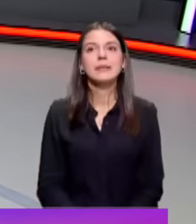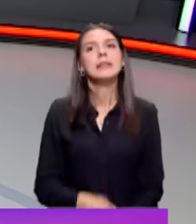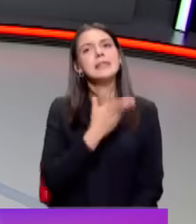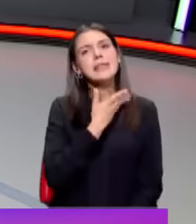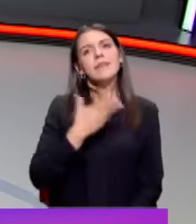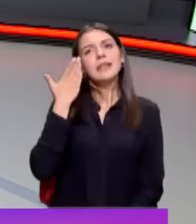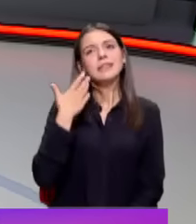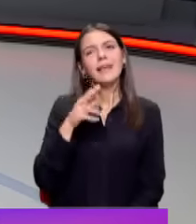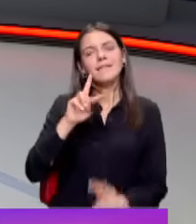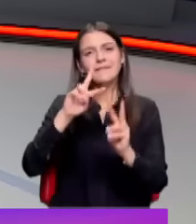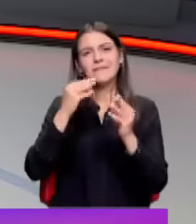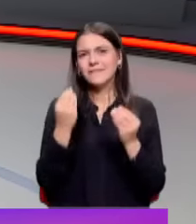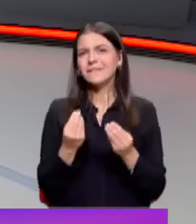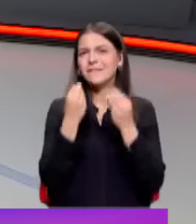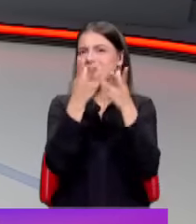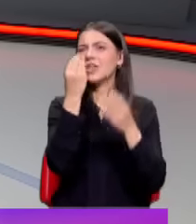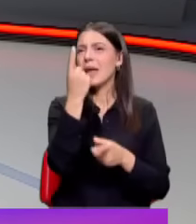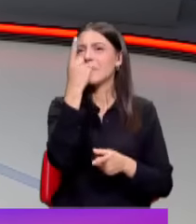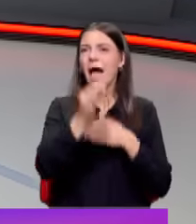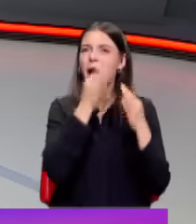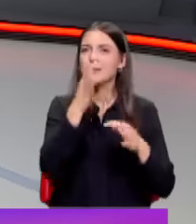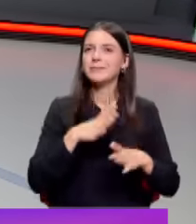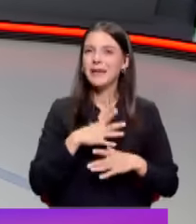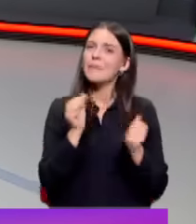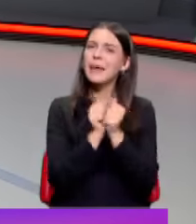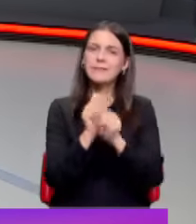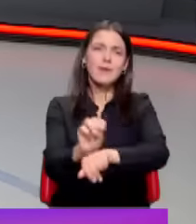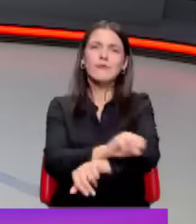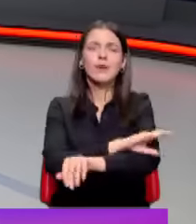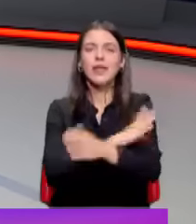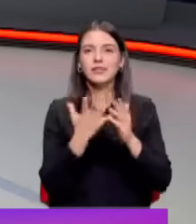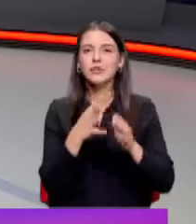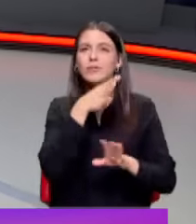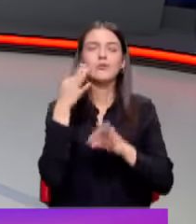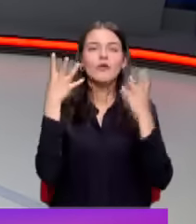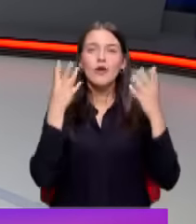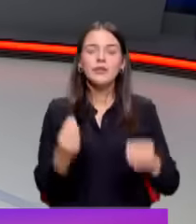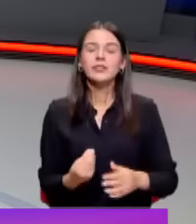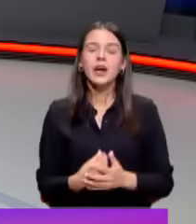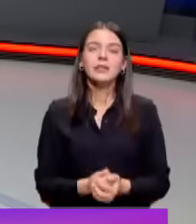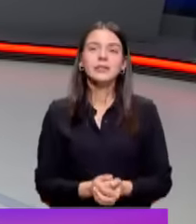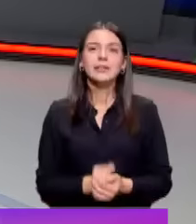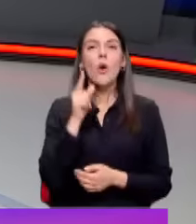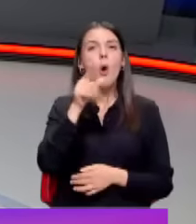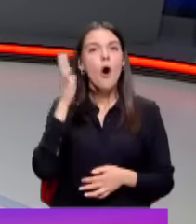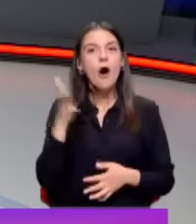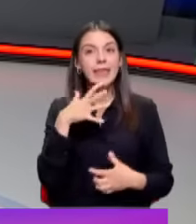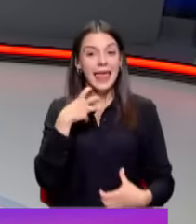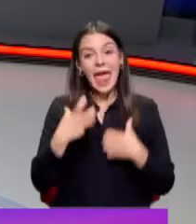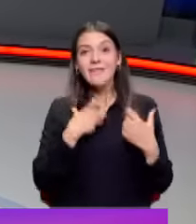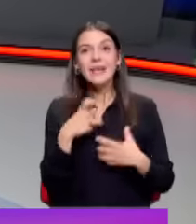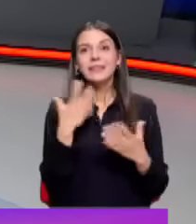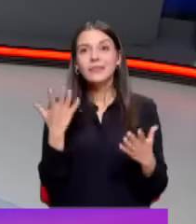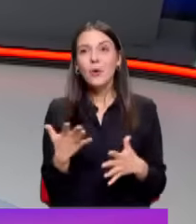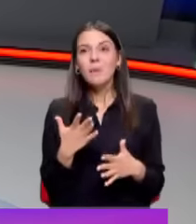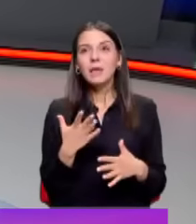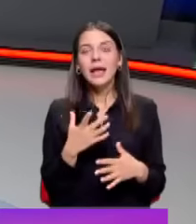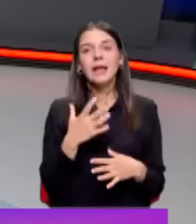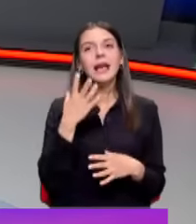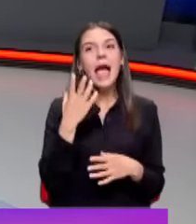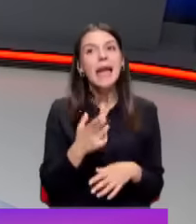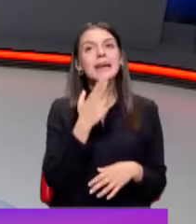Sevgili izleyenler, verecek iyi bir haberimiz var. Birlikte gururlanacağız, mutlu olacağız. O kadar hevesleniyorum ki hele böyle